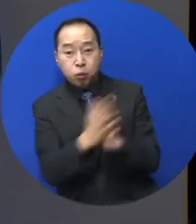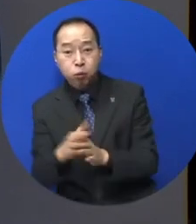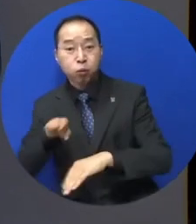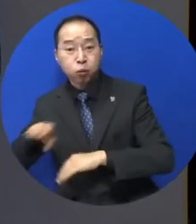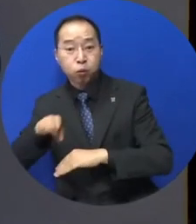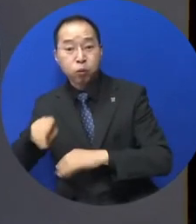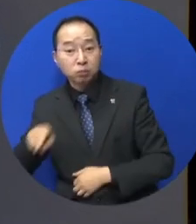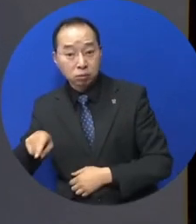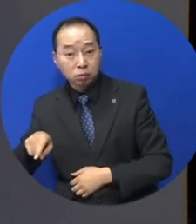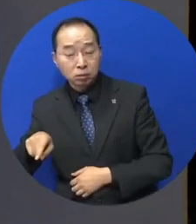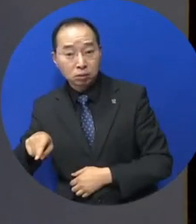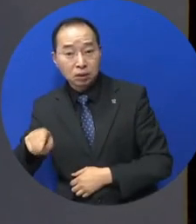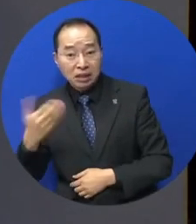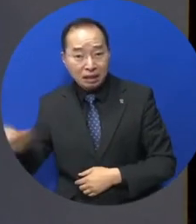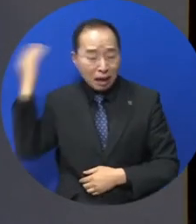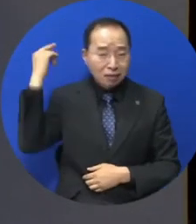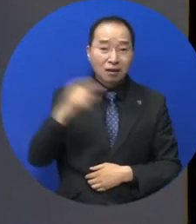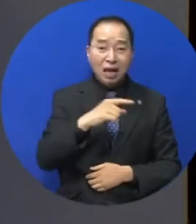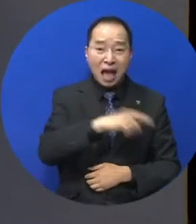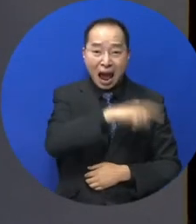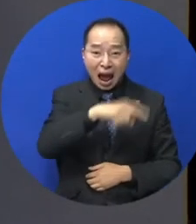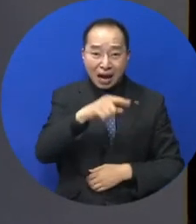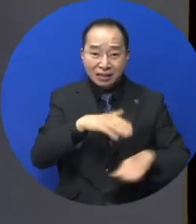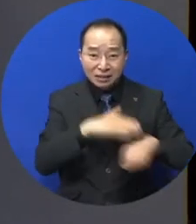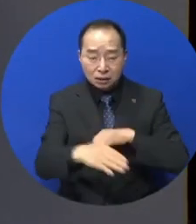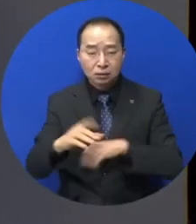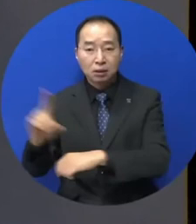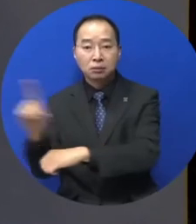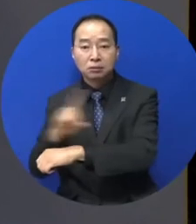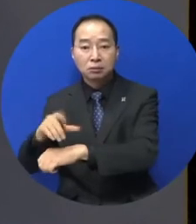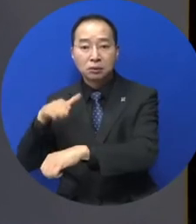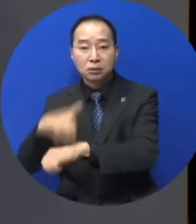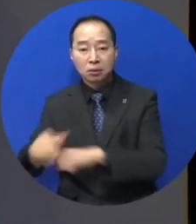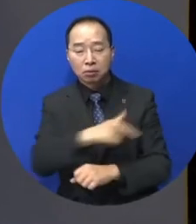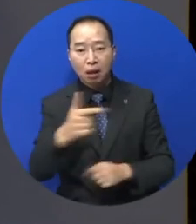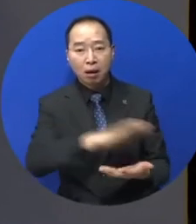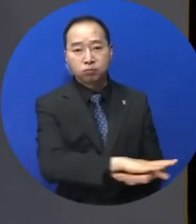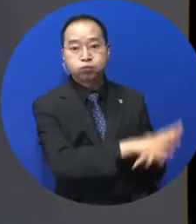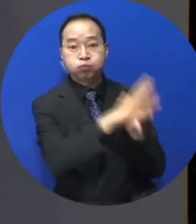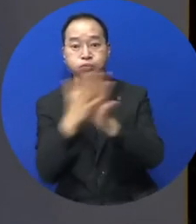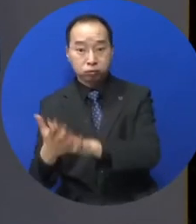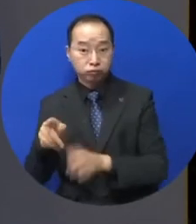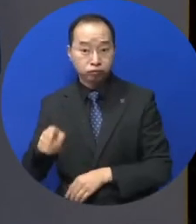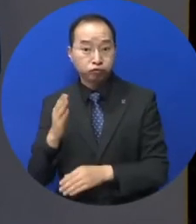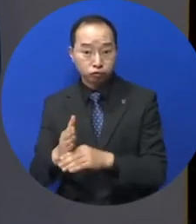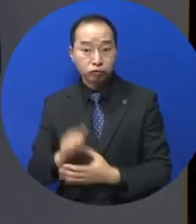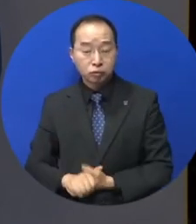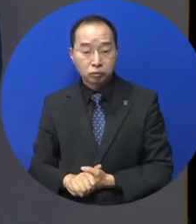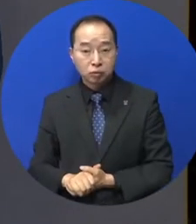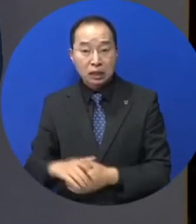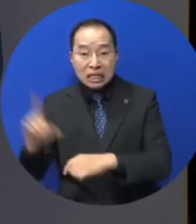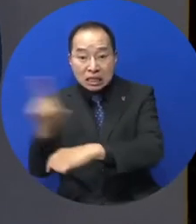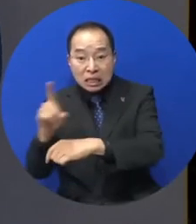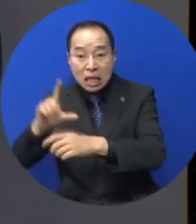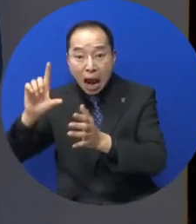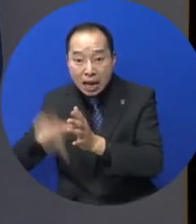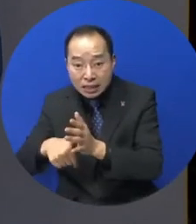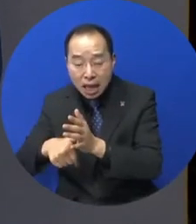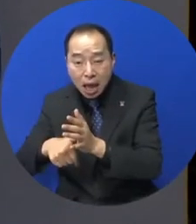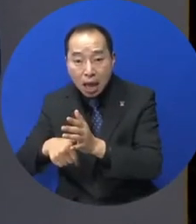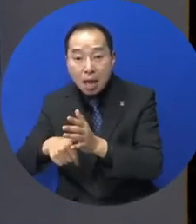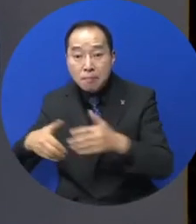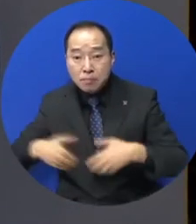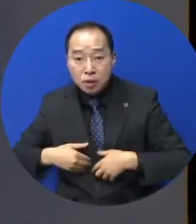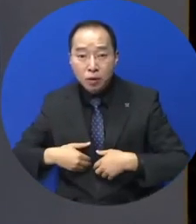우리는 아날로그에서 디지털 시대로 대전환을 맞고 있습니다. 디지털 시대를 관통하는 여섯